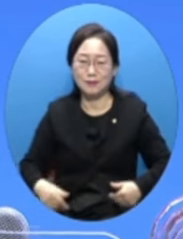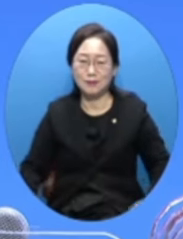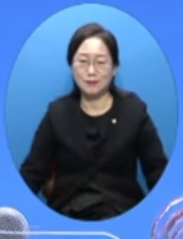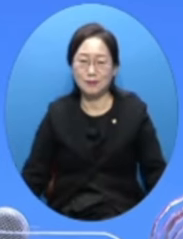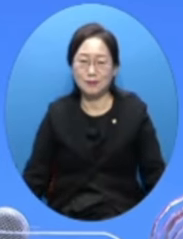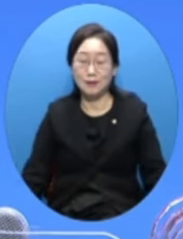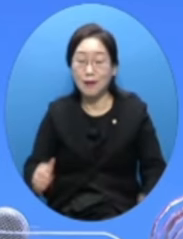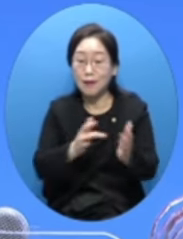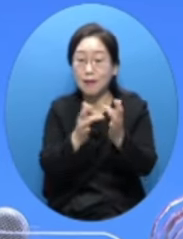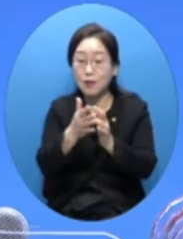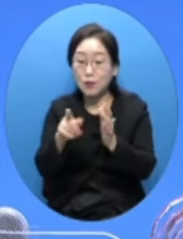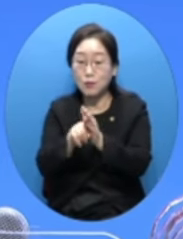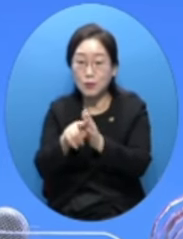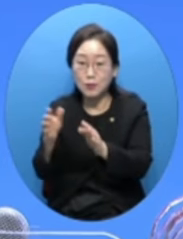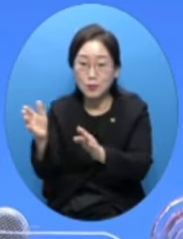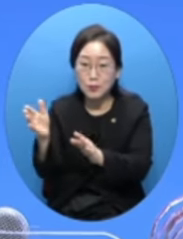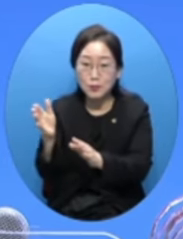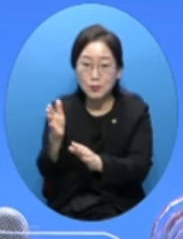예수 믿고 난 다음